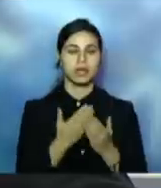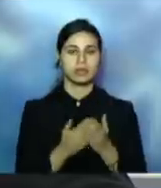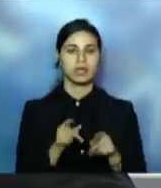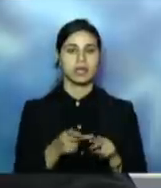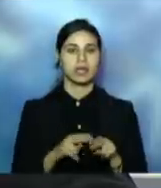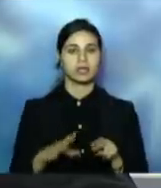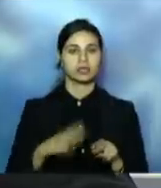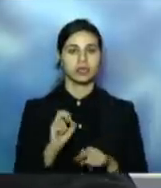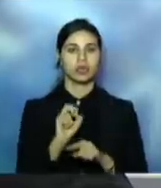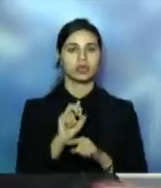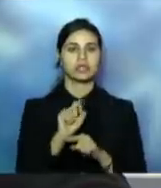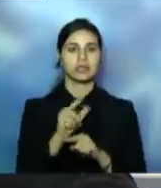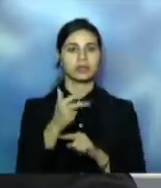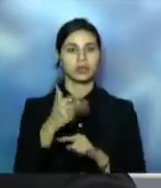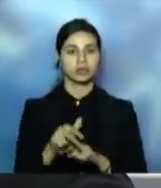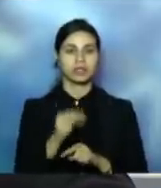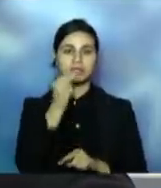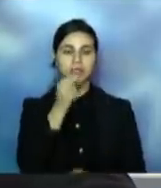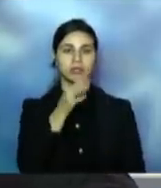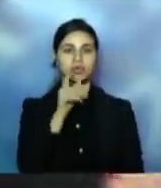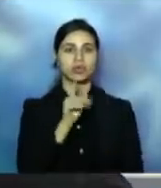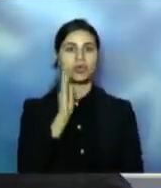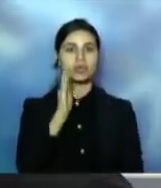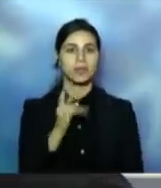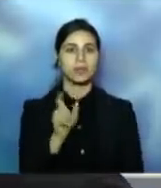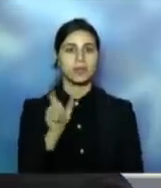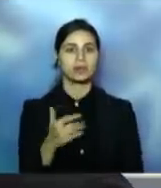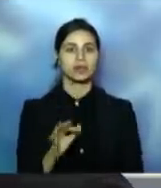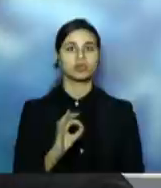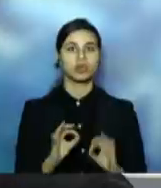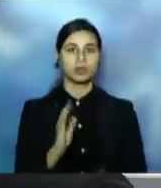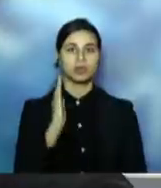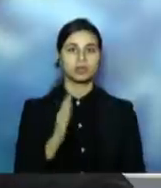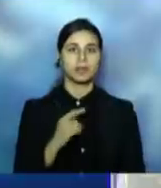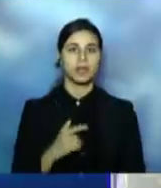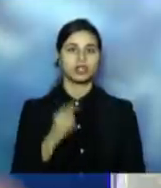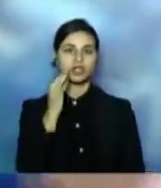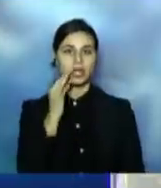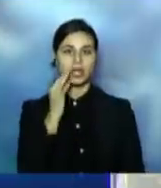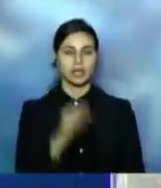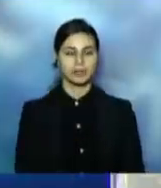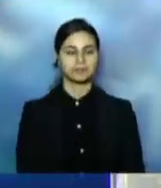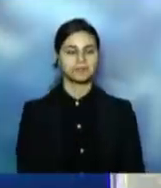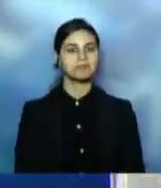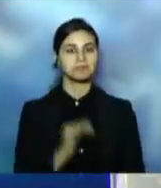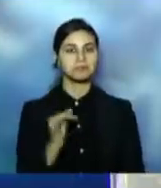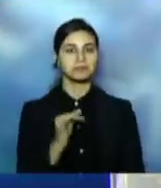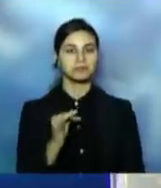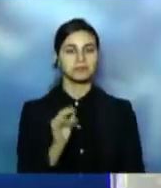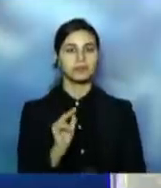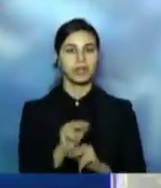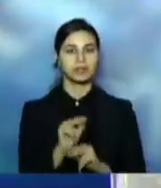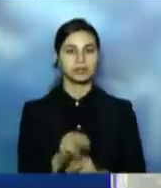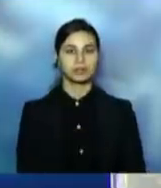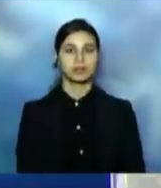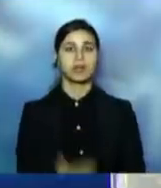იყო 12-ის ნახევარზე, სადილის დრო რომ მოვა, ბავშვს უკვე ნორმალური აქვს სისხლში შაქარი. ანუ მარტივი ხრი კი ასწავლეთ, ეხლა თქვენ